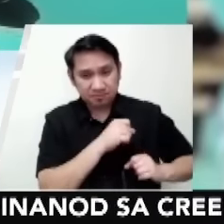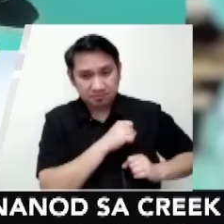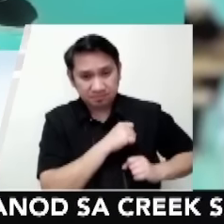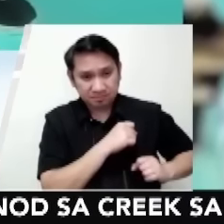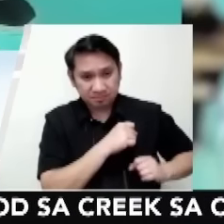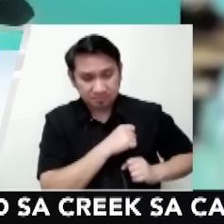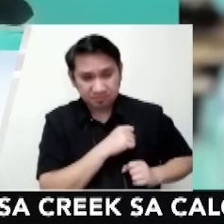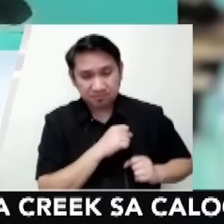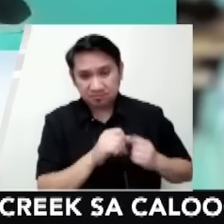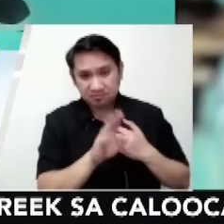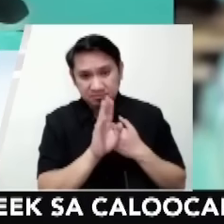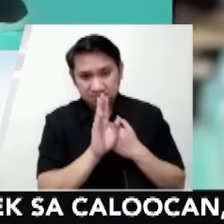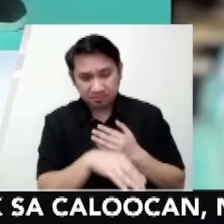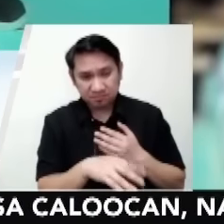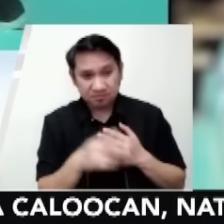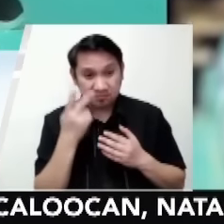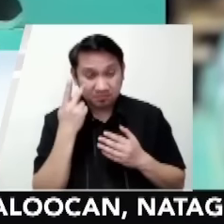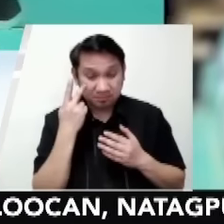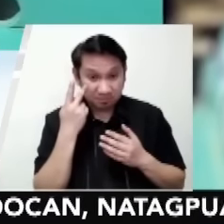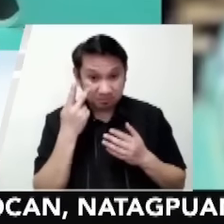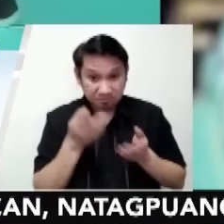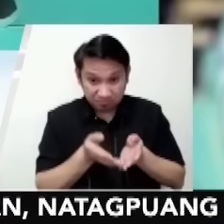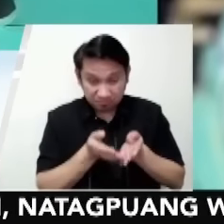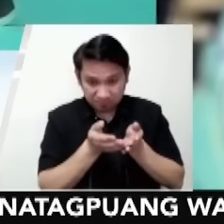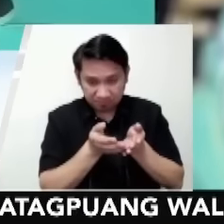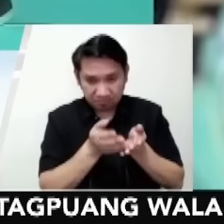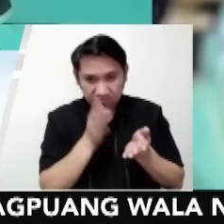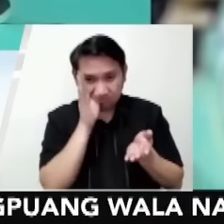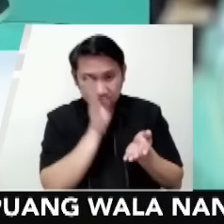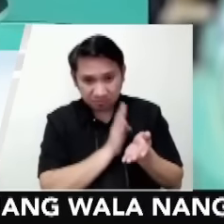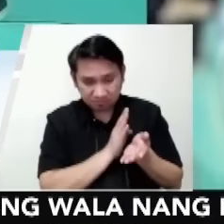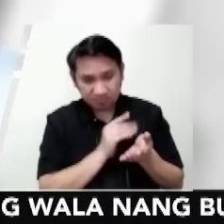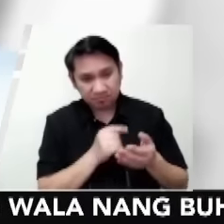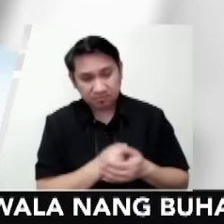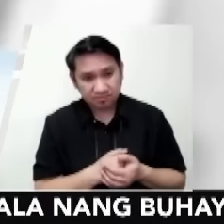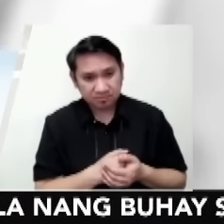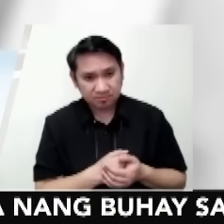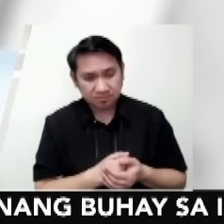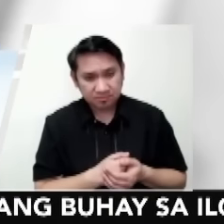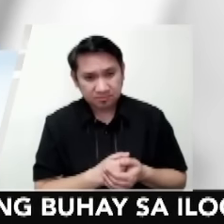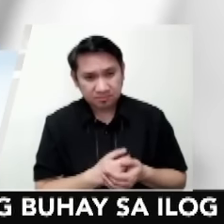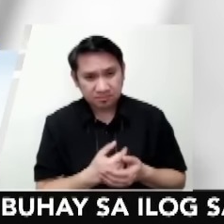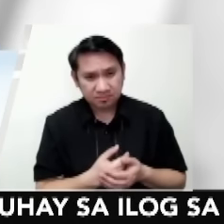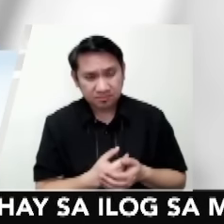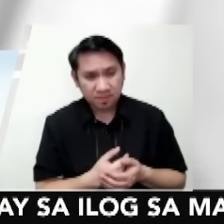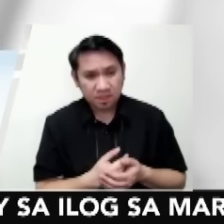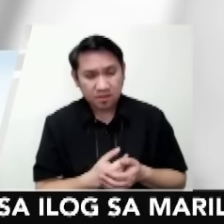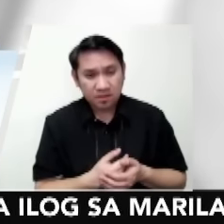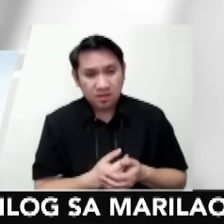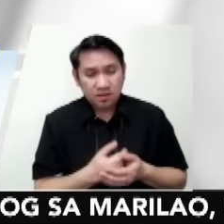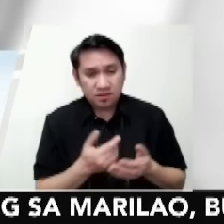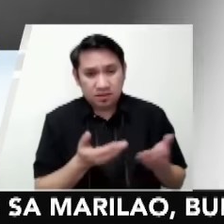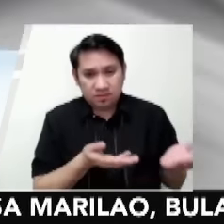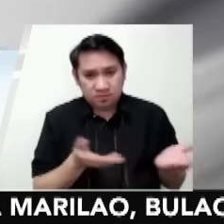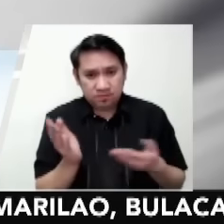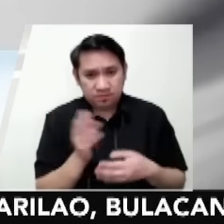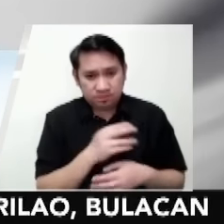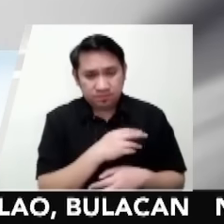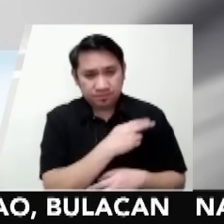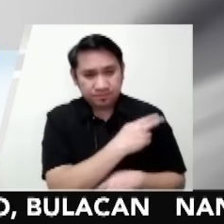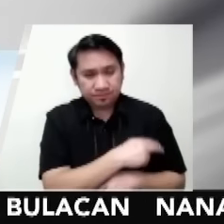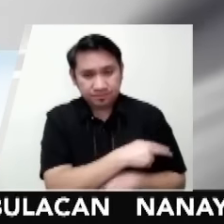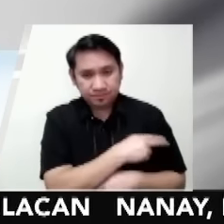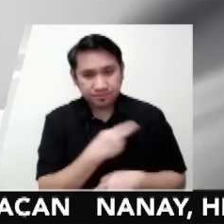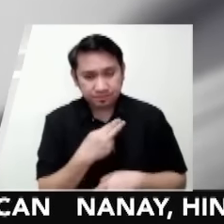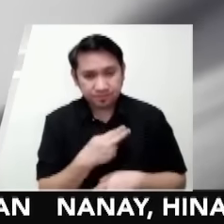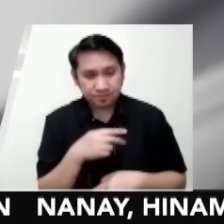sa mga inflatable boat na sinira umano ng China na nakabalot sa asul na trapal. Dinala na sa ospital ang mga nasugatang sundalo. Sa pahayag